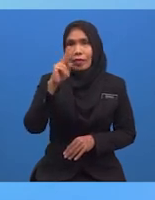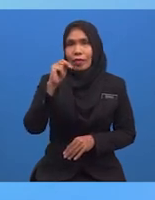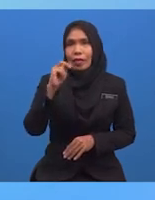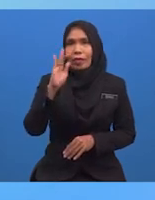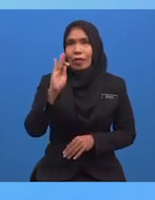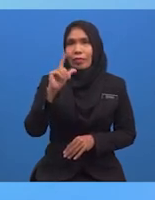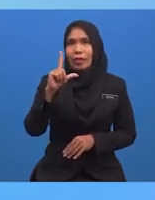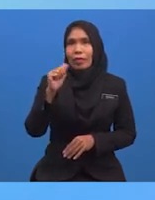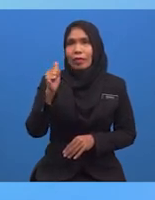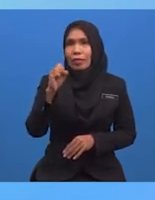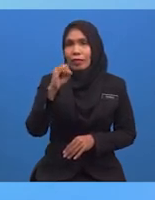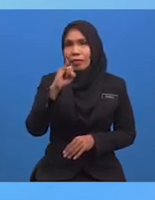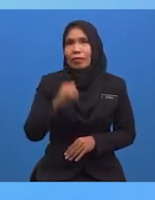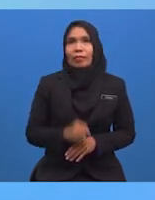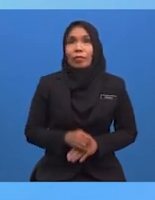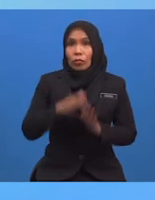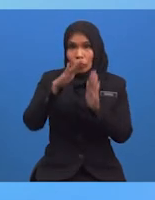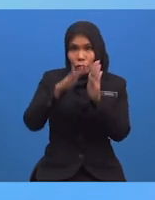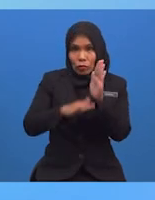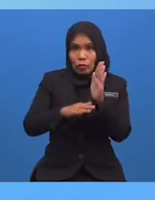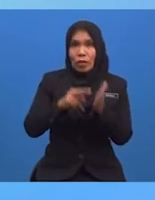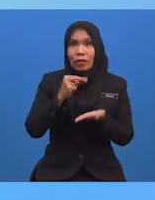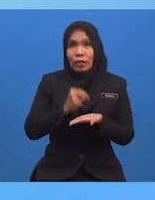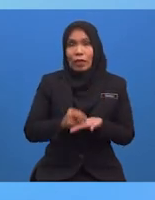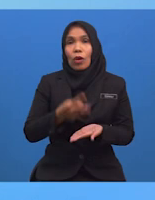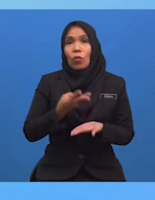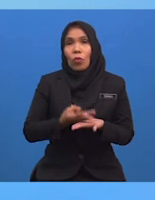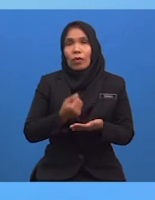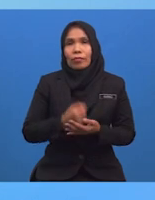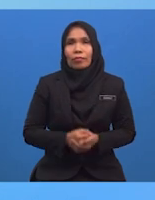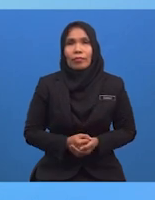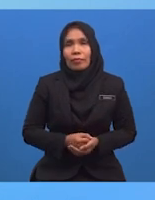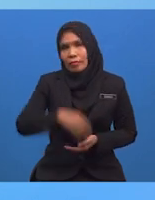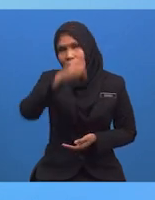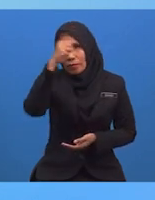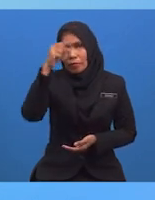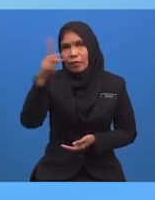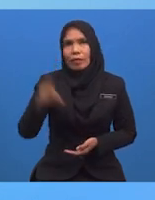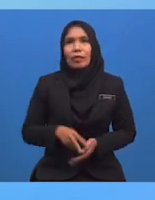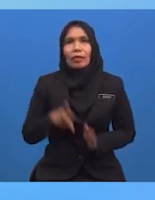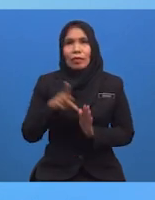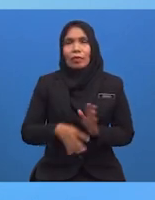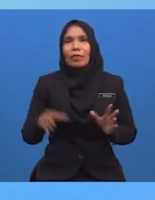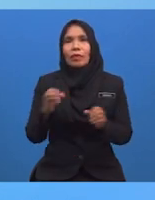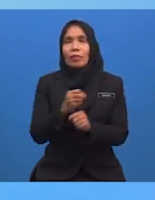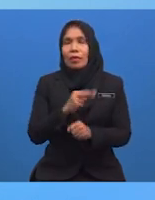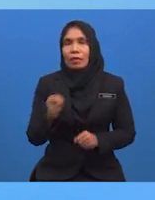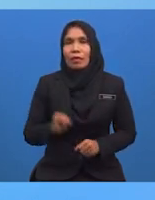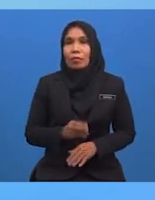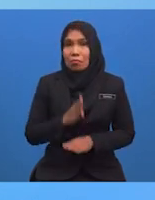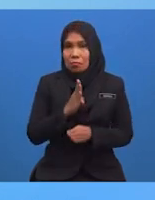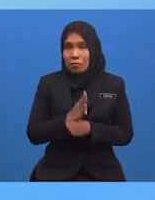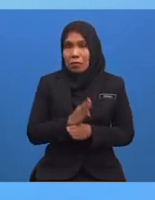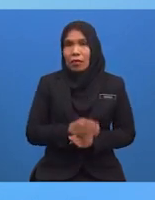akan menurunkan nilai wang, menyebabkan pendapatan benar masyarakat menurun